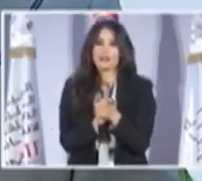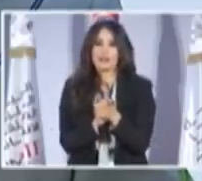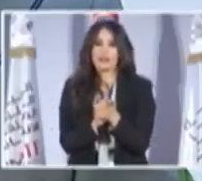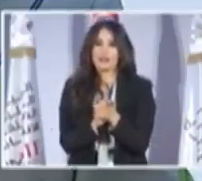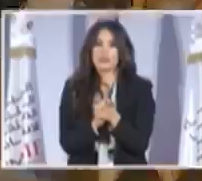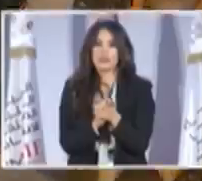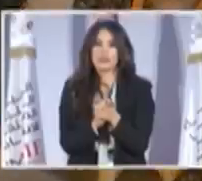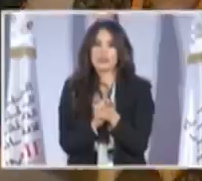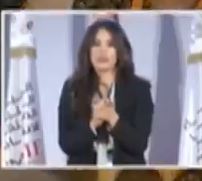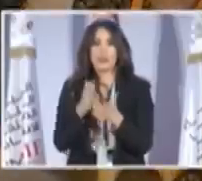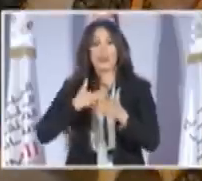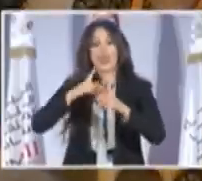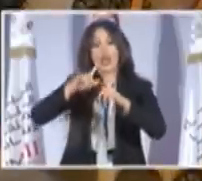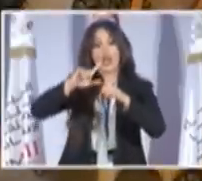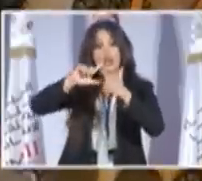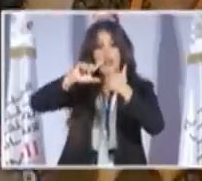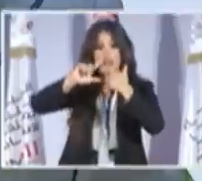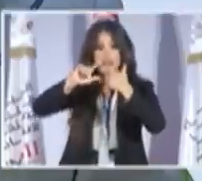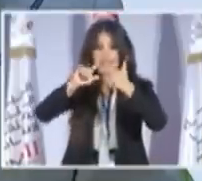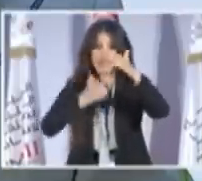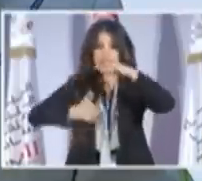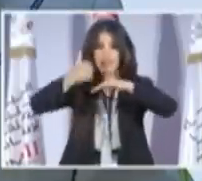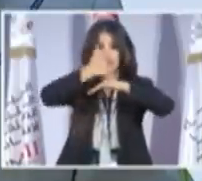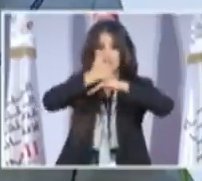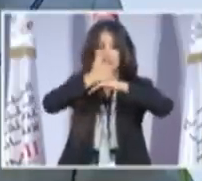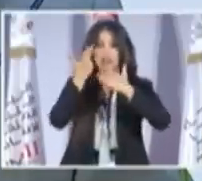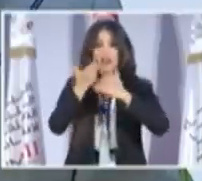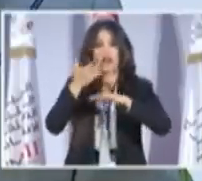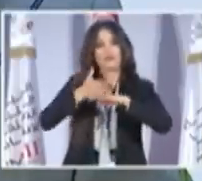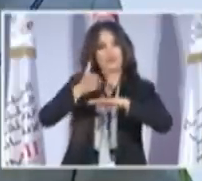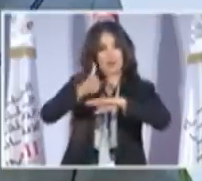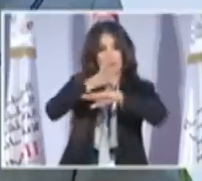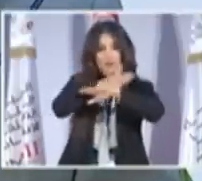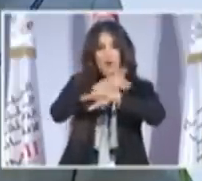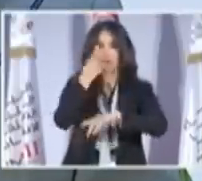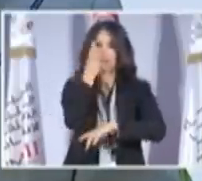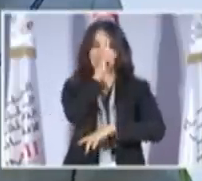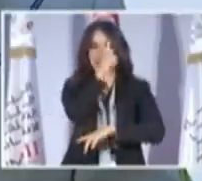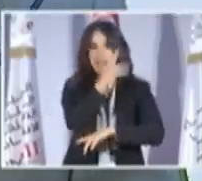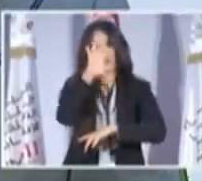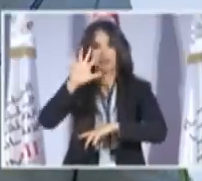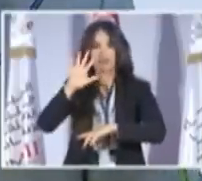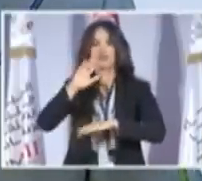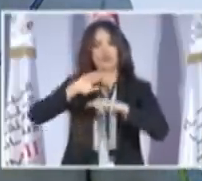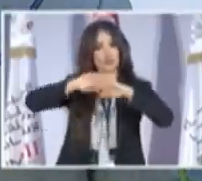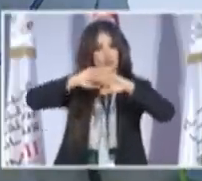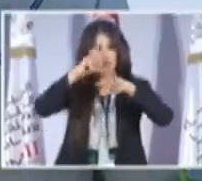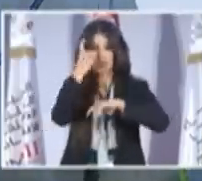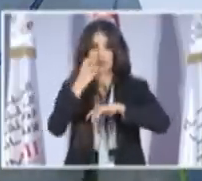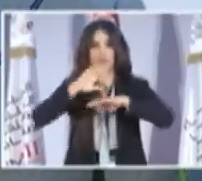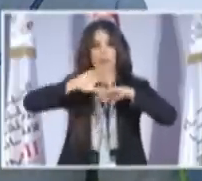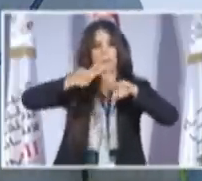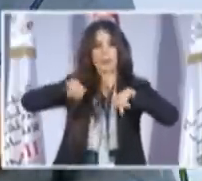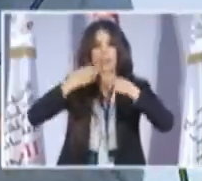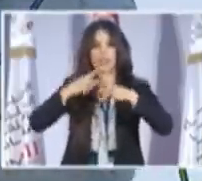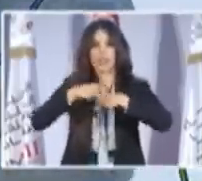الدوره الثانيه تكون فيه خمسطاشر يوم من الاعلان النهائي عن نتائج وبالتالي لا ونحكي وفي فرضيات